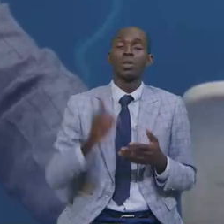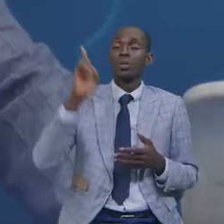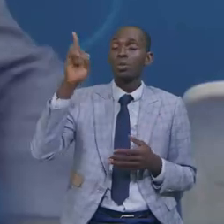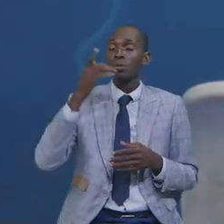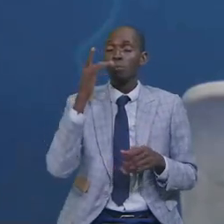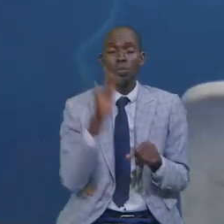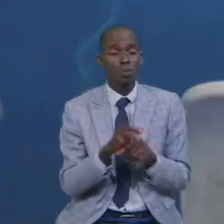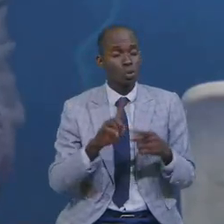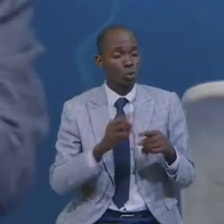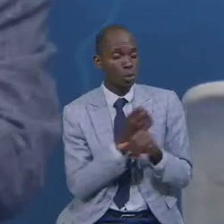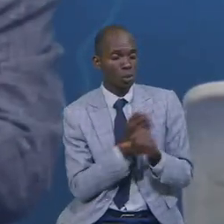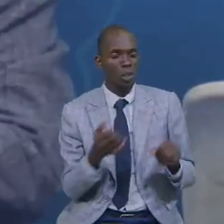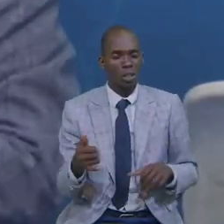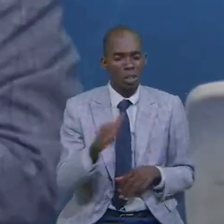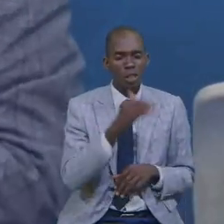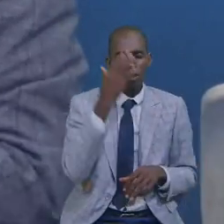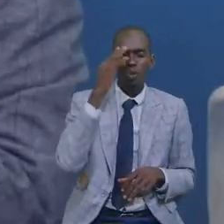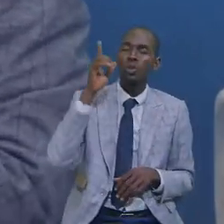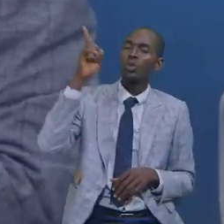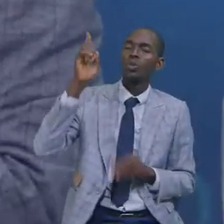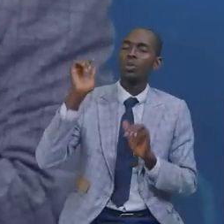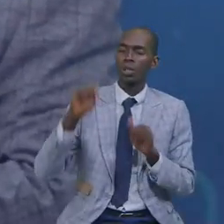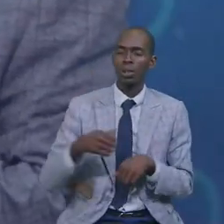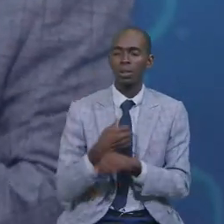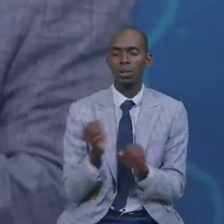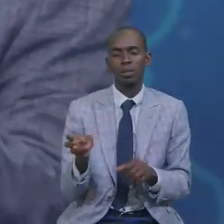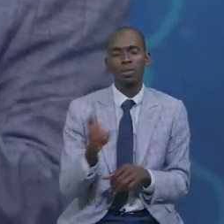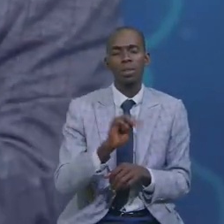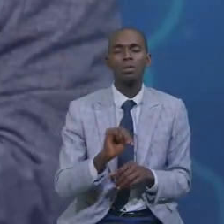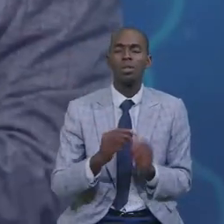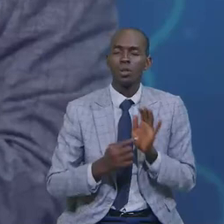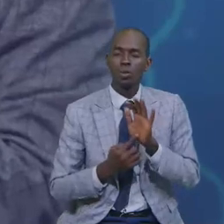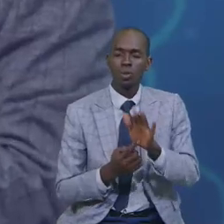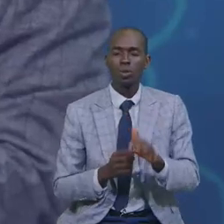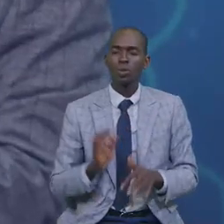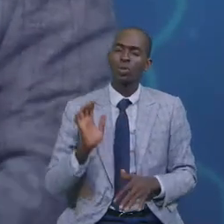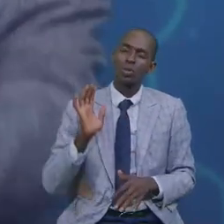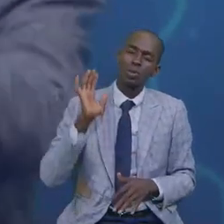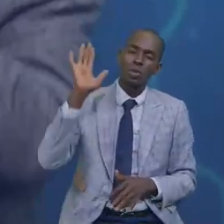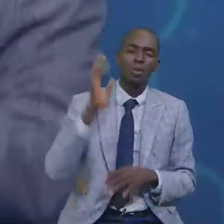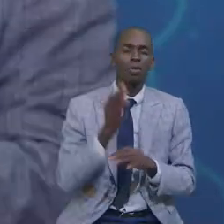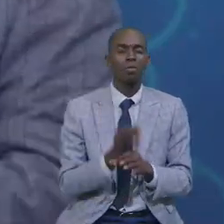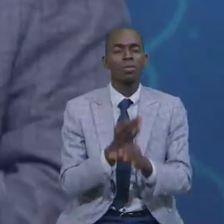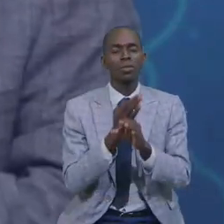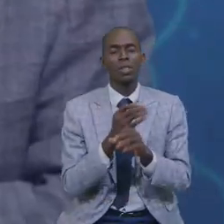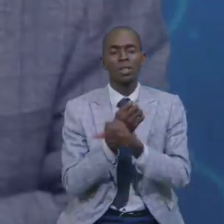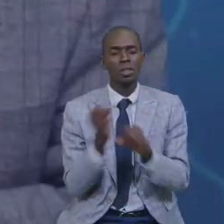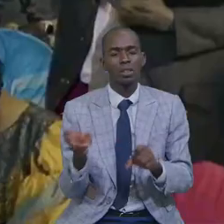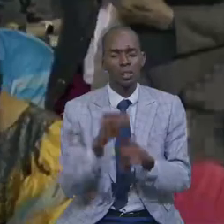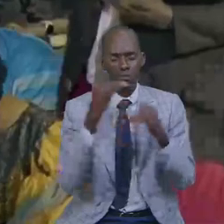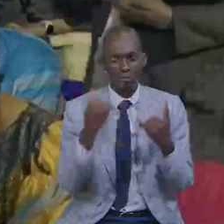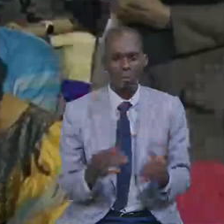promis sauver et ils savent que tu vas les sauver Seigneur manifeste fidélité sauve les maintenant